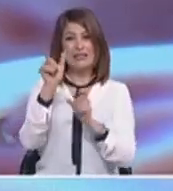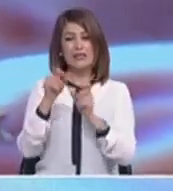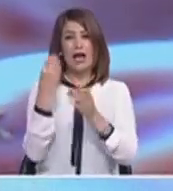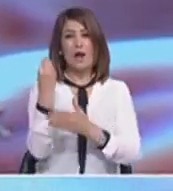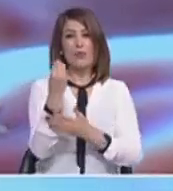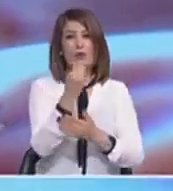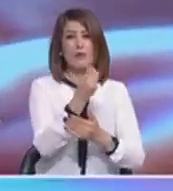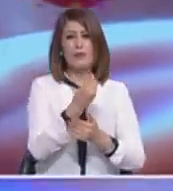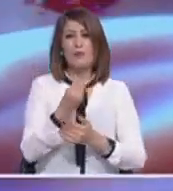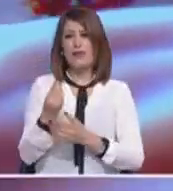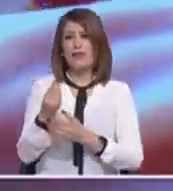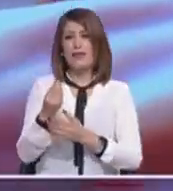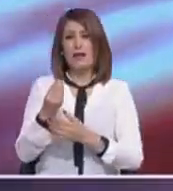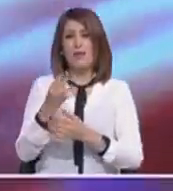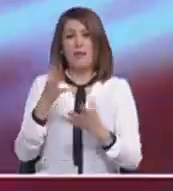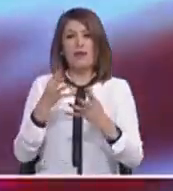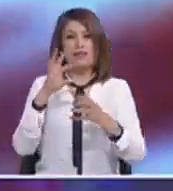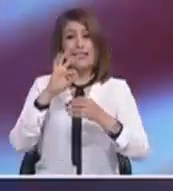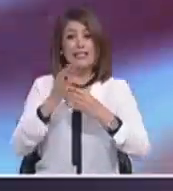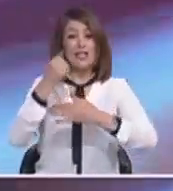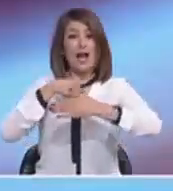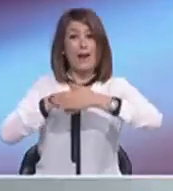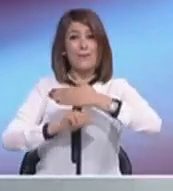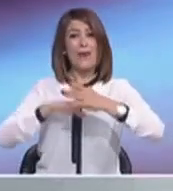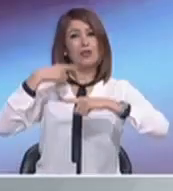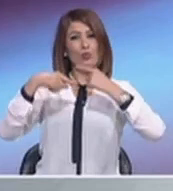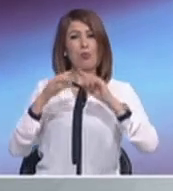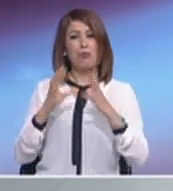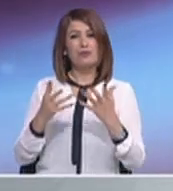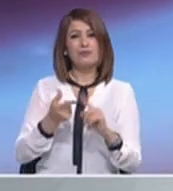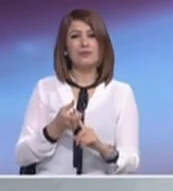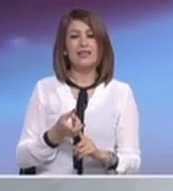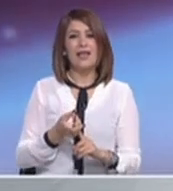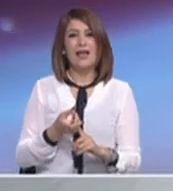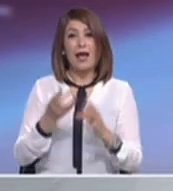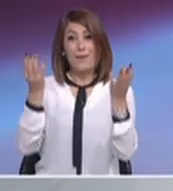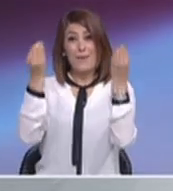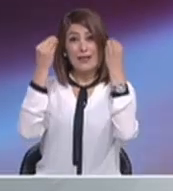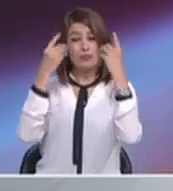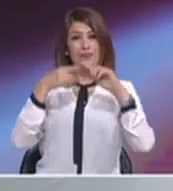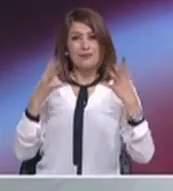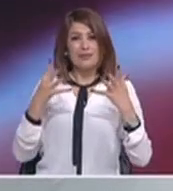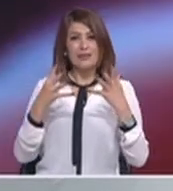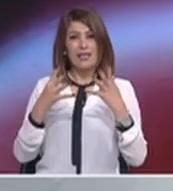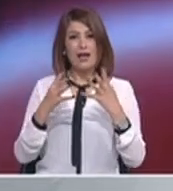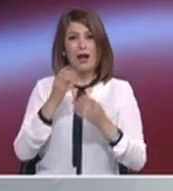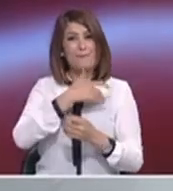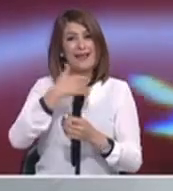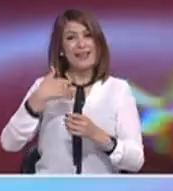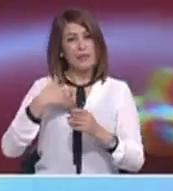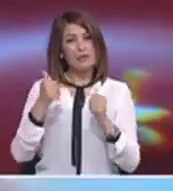كيف كيف تماما اللي بيكون عم مع العلم اللي مبدئيا حتى